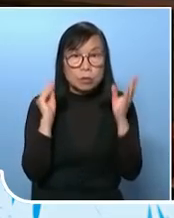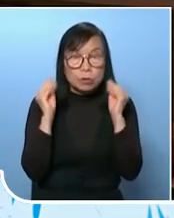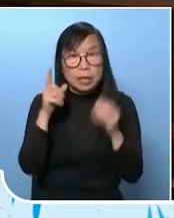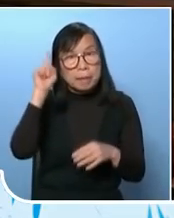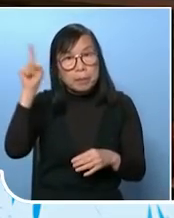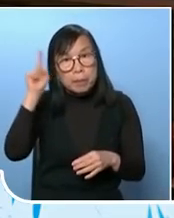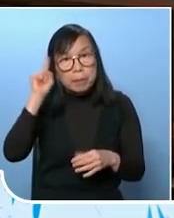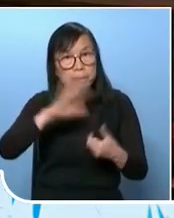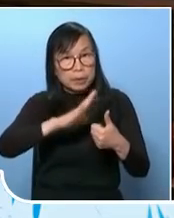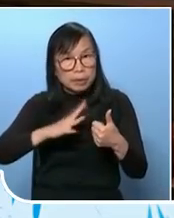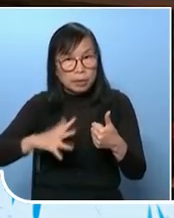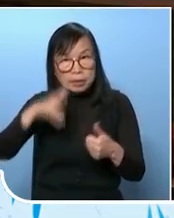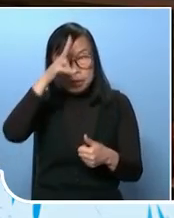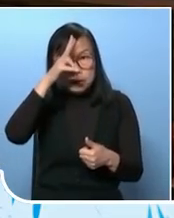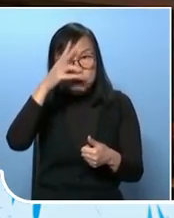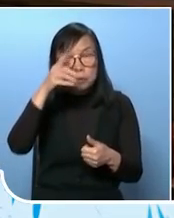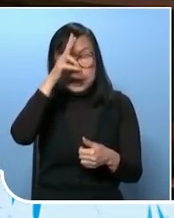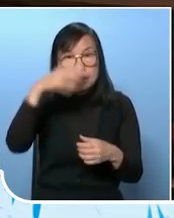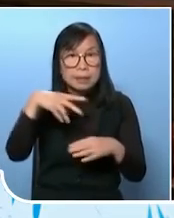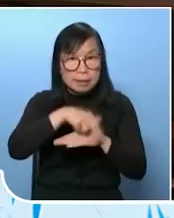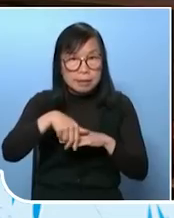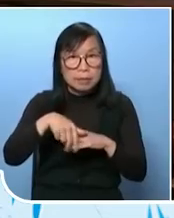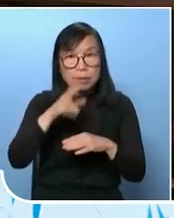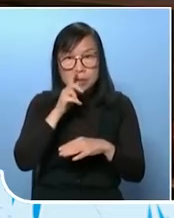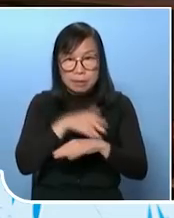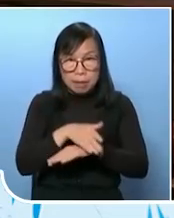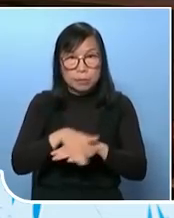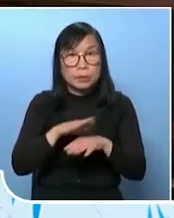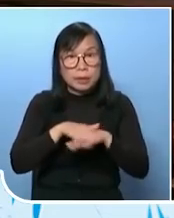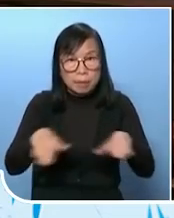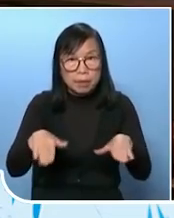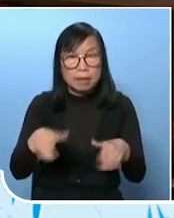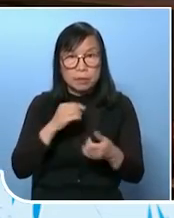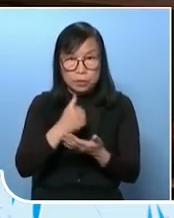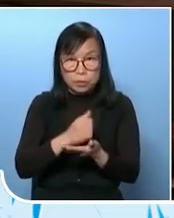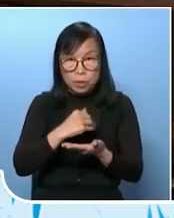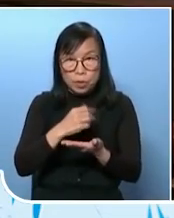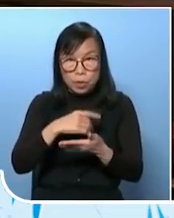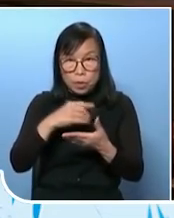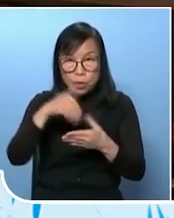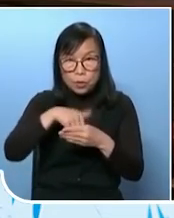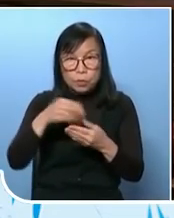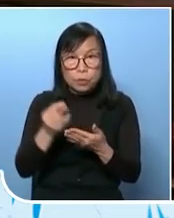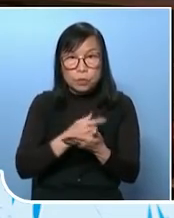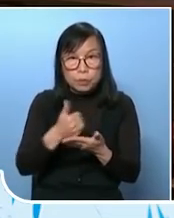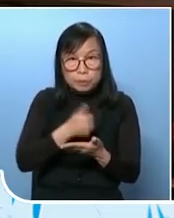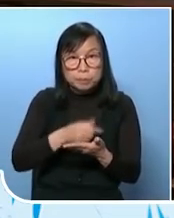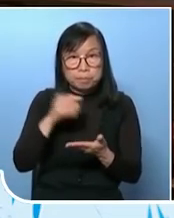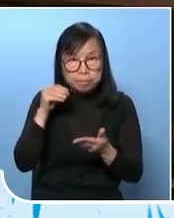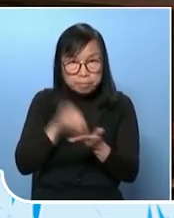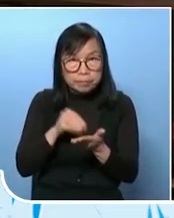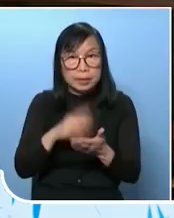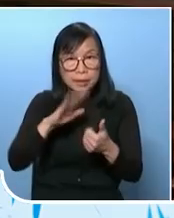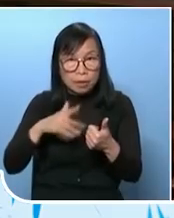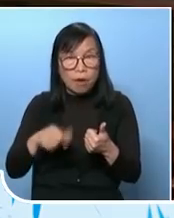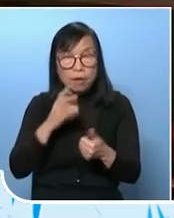日都在影響政府的施政和社會的穩定，其實對完善選舉制度的工作都會有一定的影響。